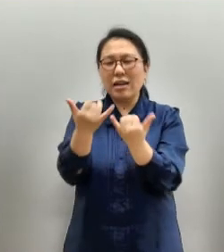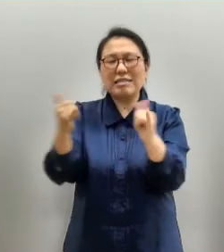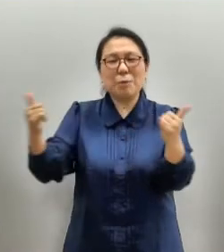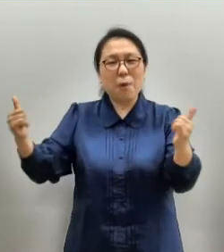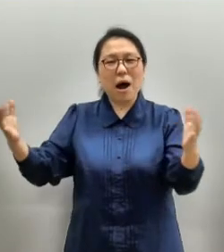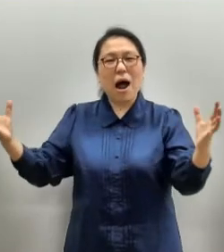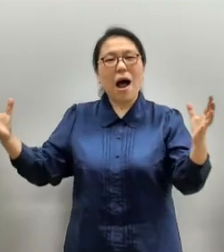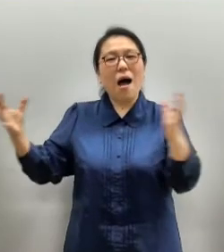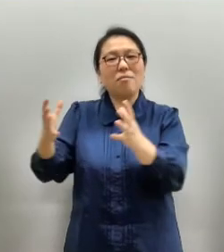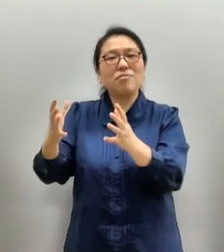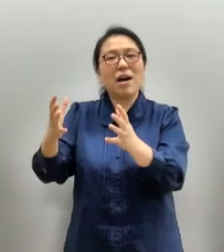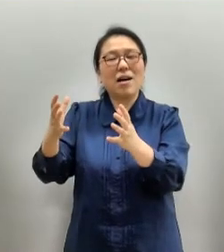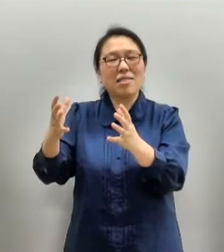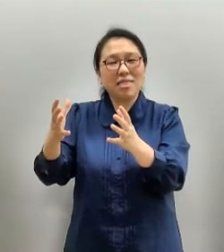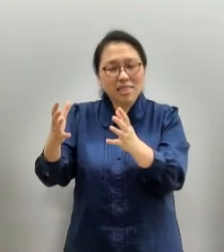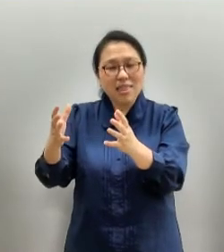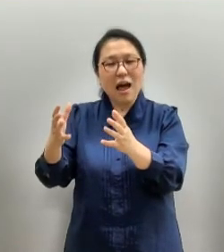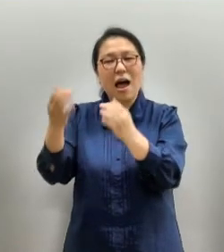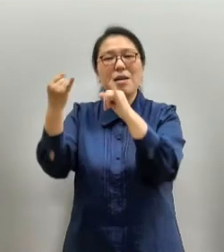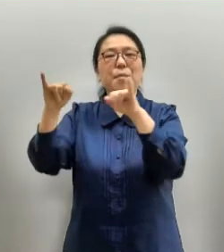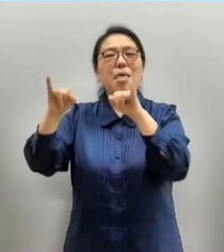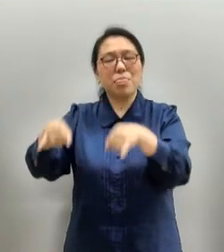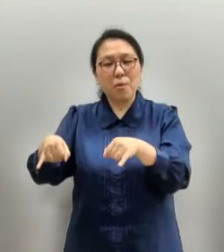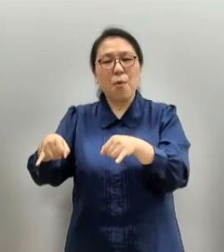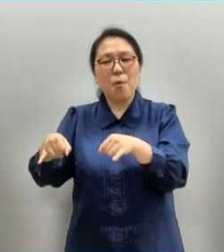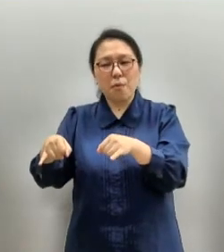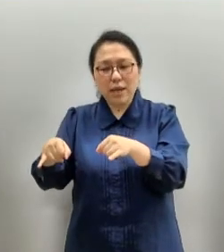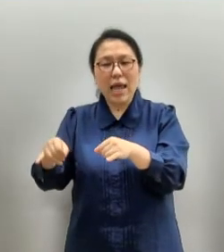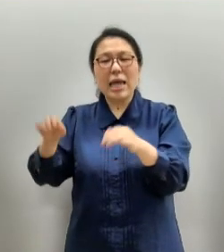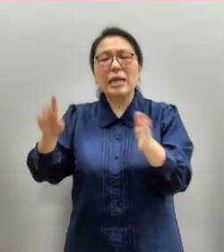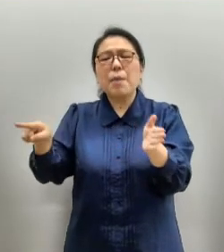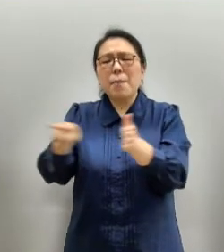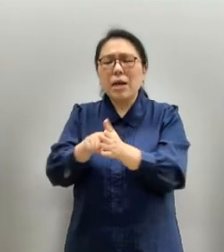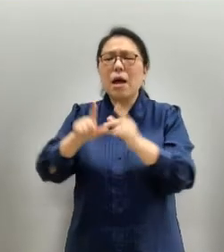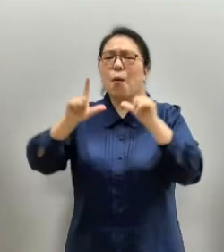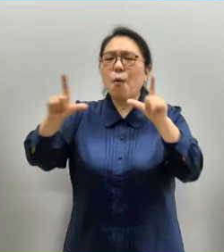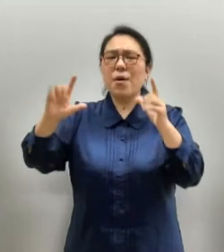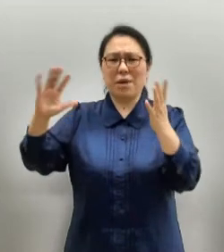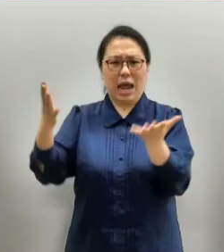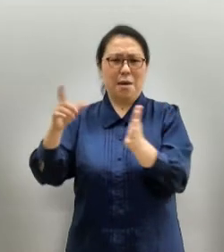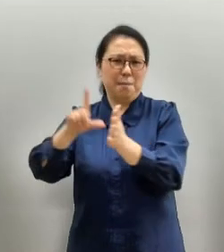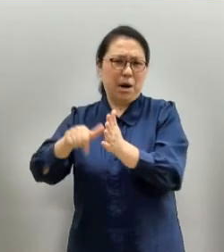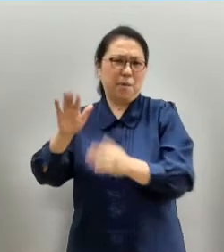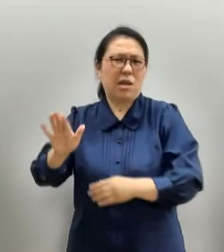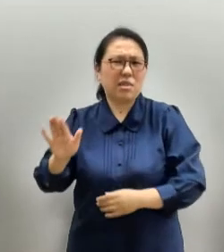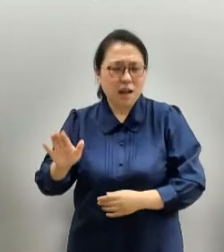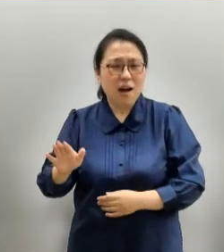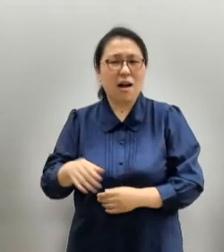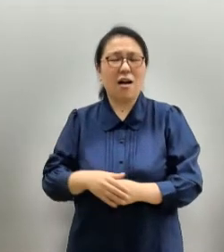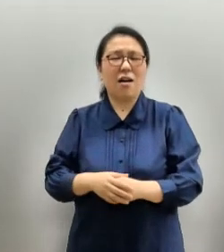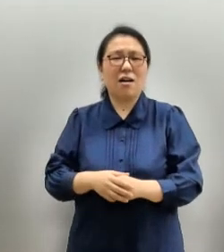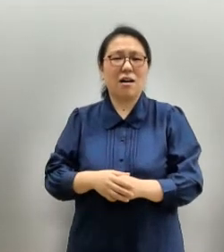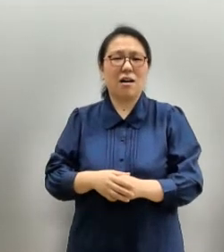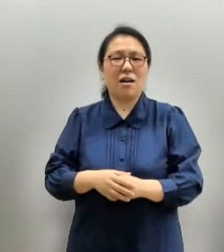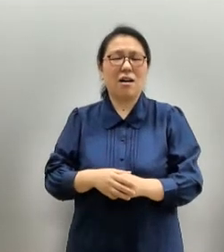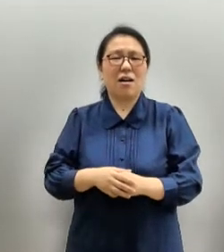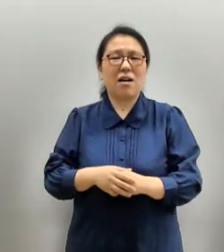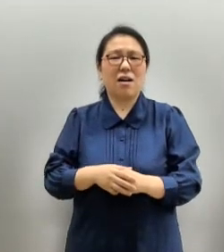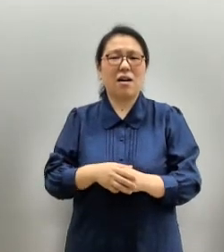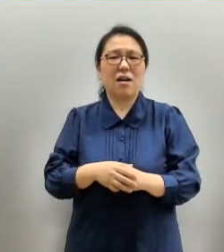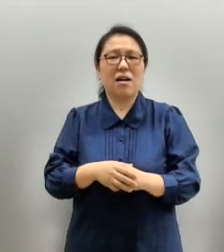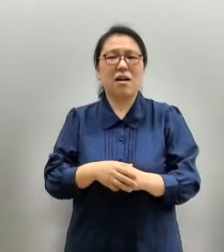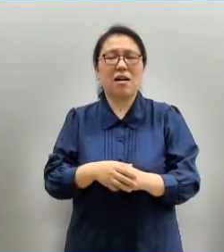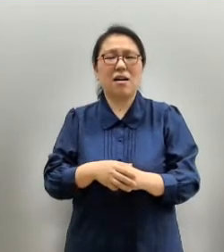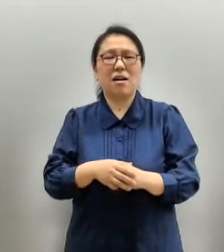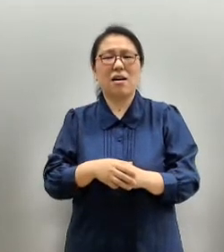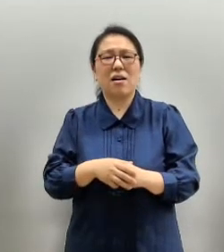その事業所のですね、名前を公表してこなかったようなケースもございましたので、例えば一のことで言いますと、そ